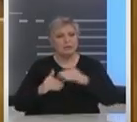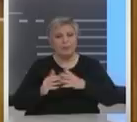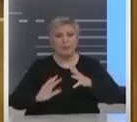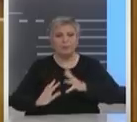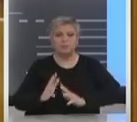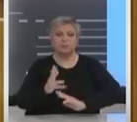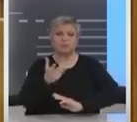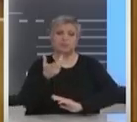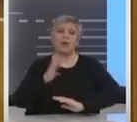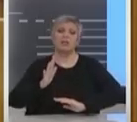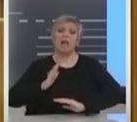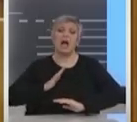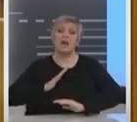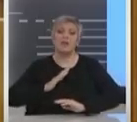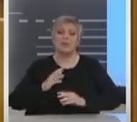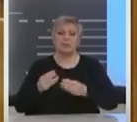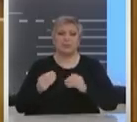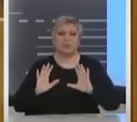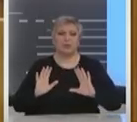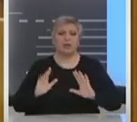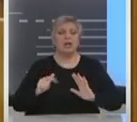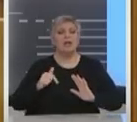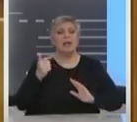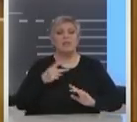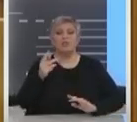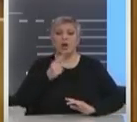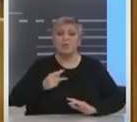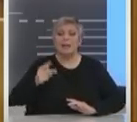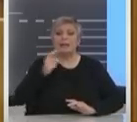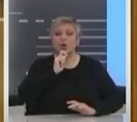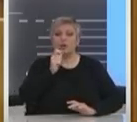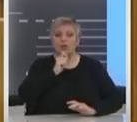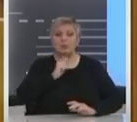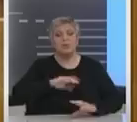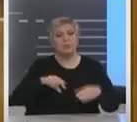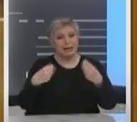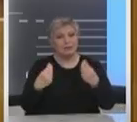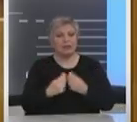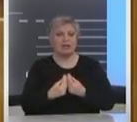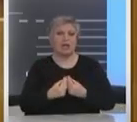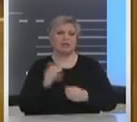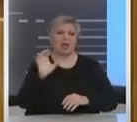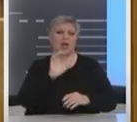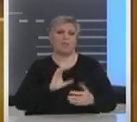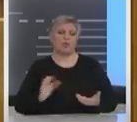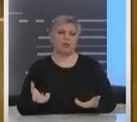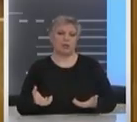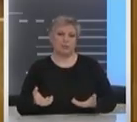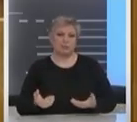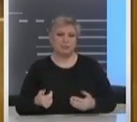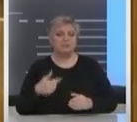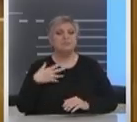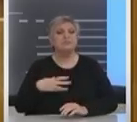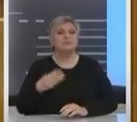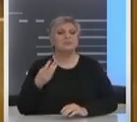των πολλών και θα φτιάχνουν ένα νέο παράδειγμα για την κοινωνική πολιτική του 21ου αιώνα. Και επειδή άκουσα μία πολύ έντονη